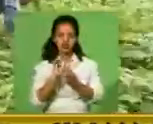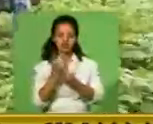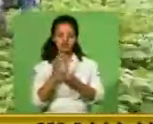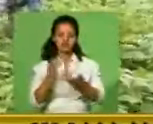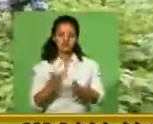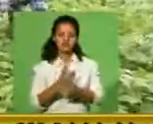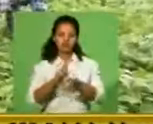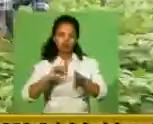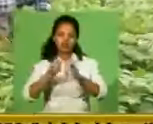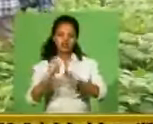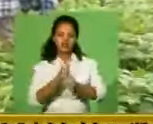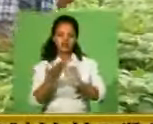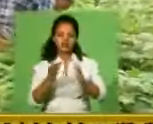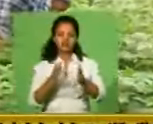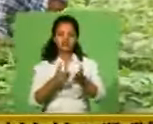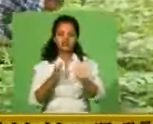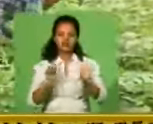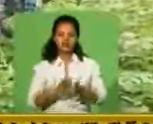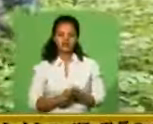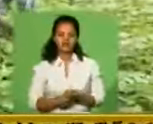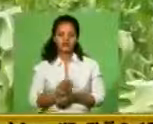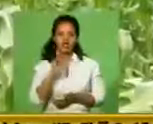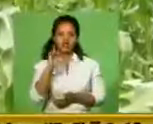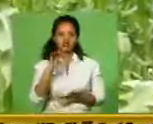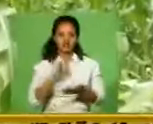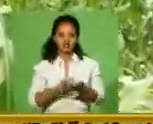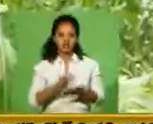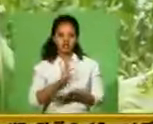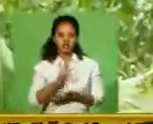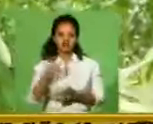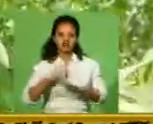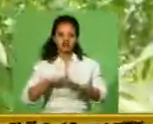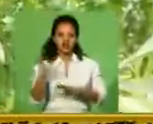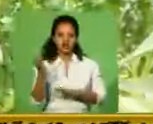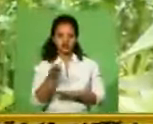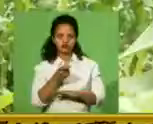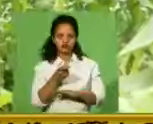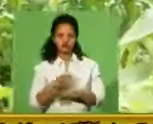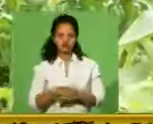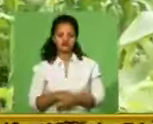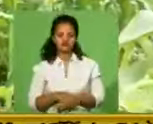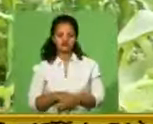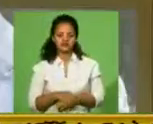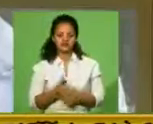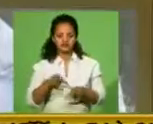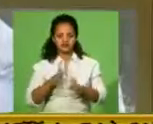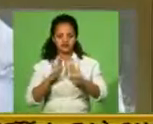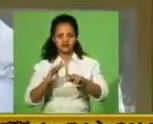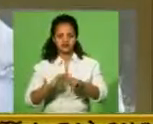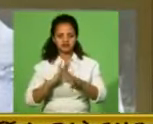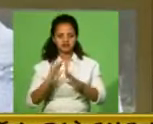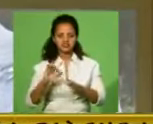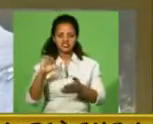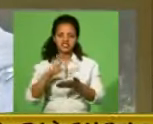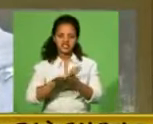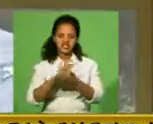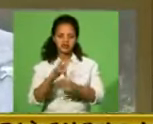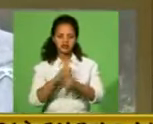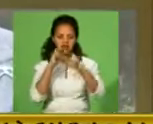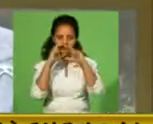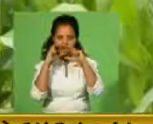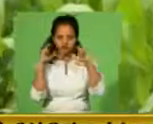ቁልፍ ተግባር ስለመሆኑም ተገልጿል። ከ1500 በላይ ለሚሆን ልማት ጣቢያ ሰራተኞች ሳኒታይዘር፣